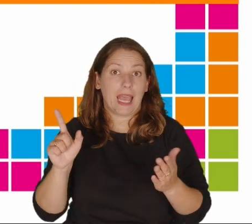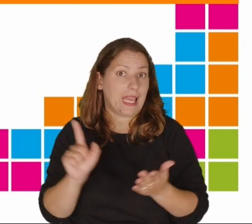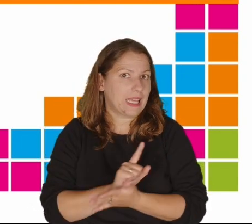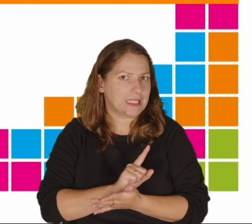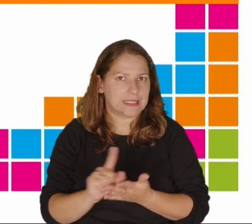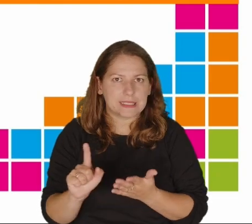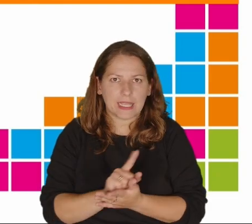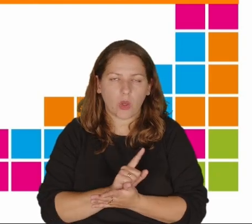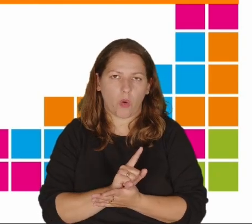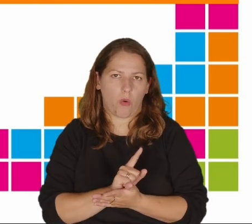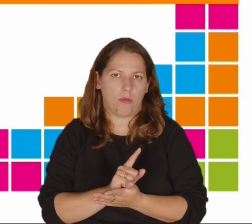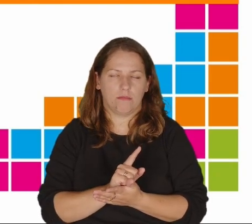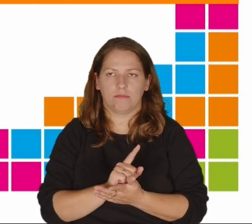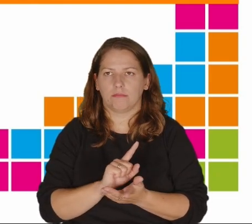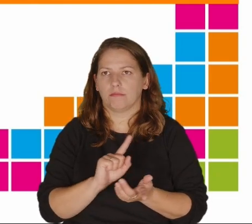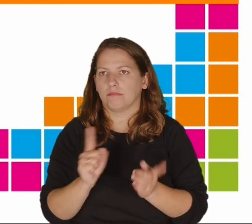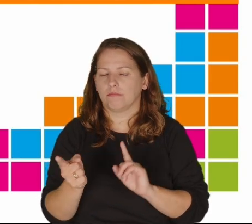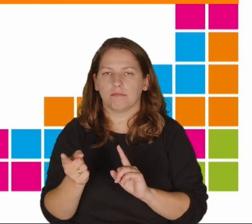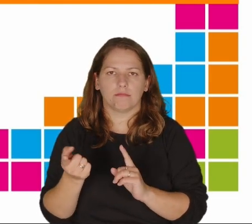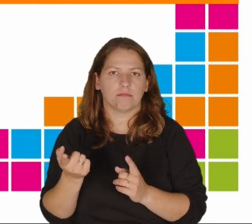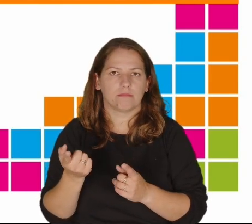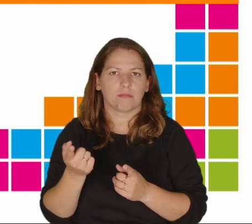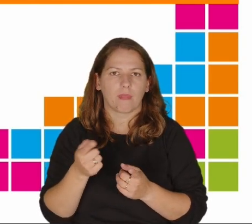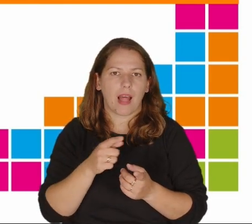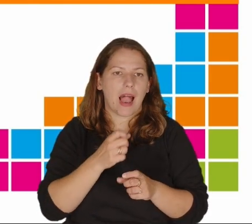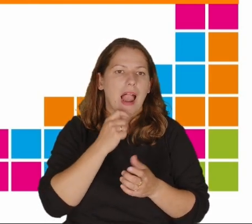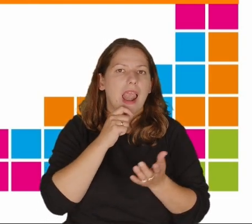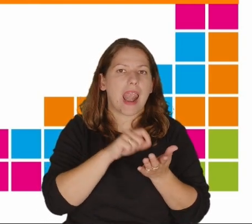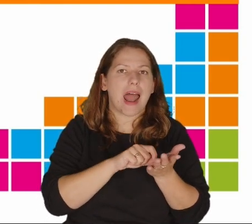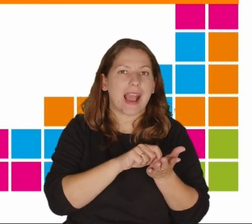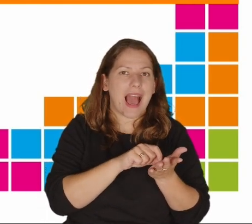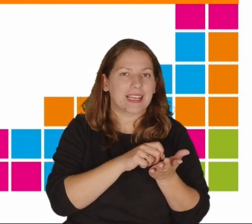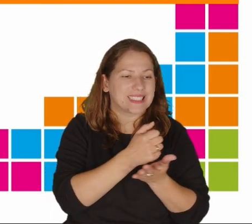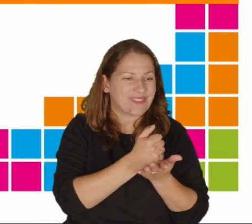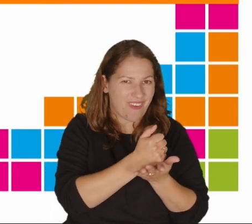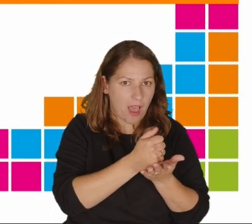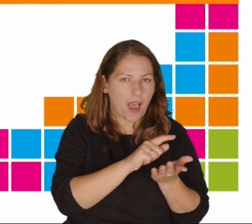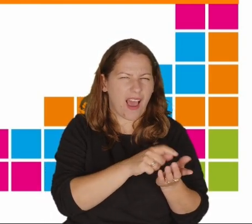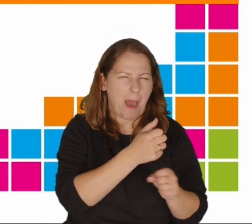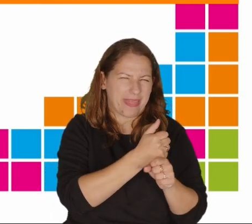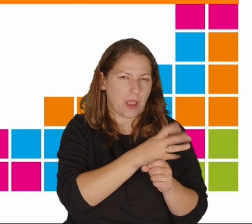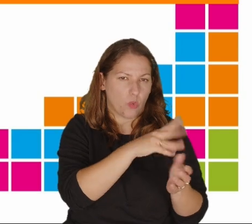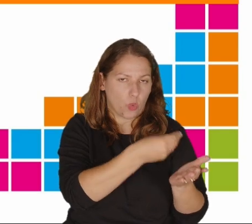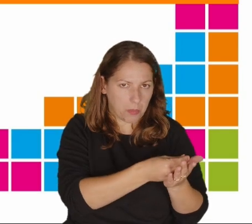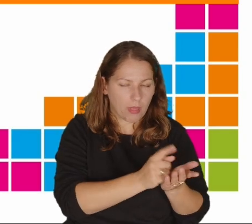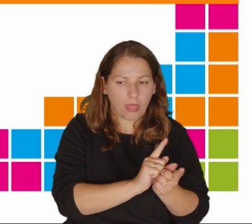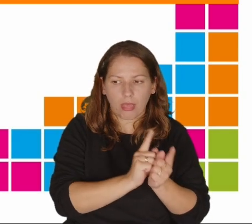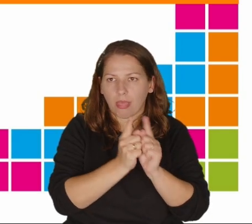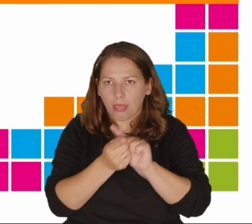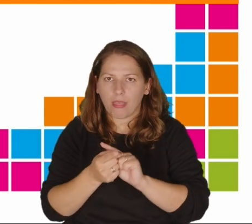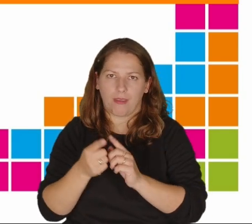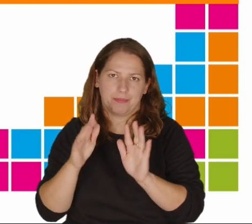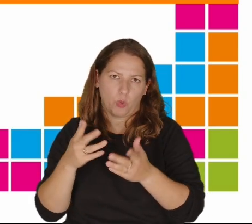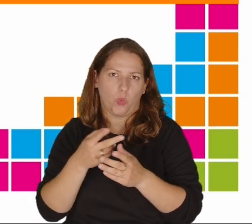ryzyka, czy dotyczących przerabiania leków, które można kupić w aptece na substancje psychoaktywne, które mogą